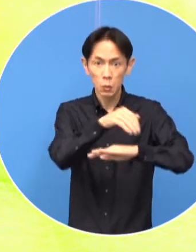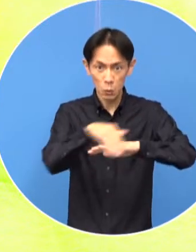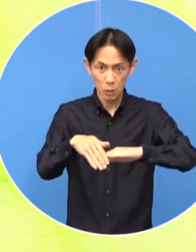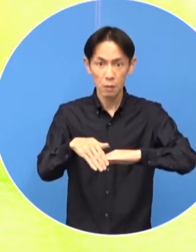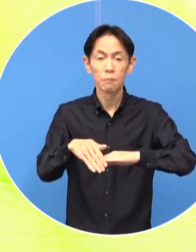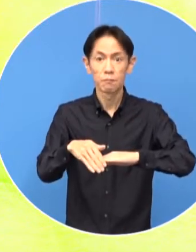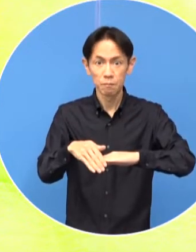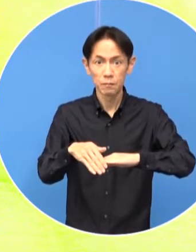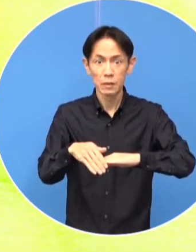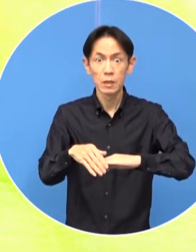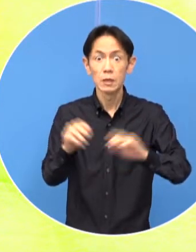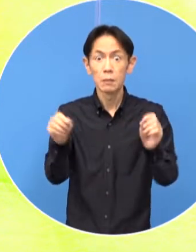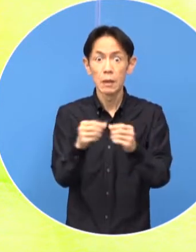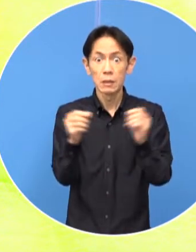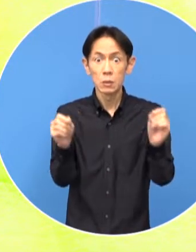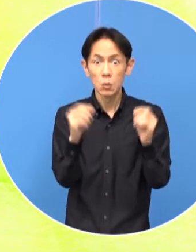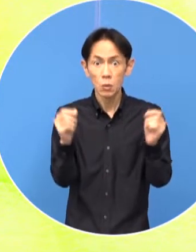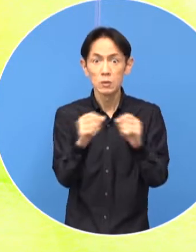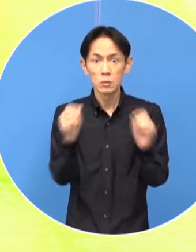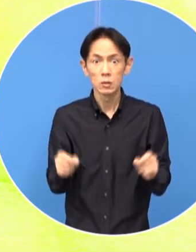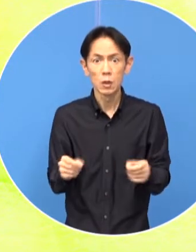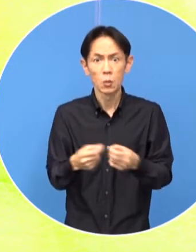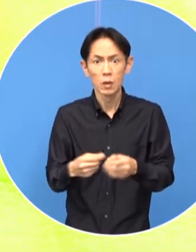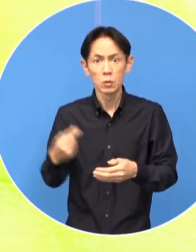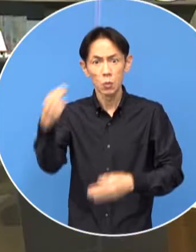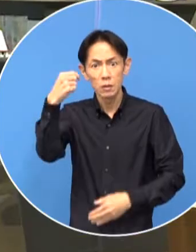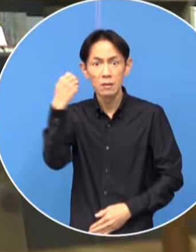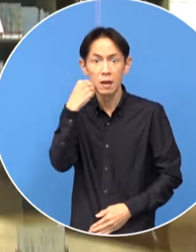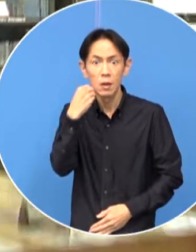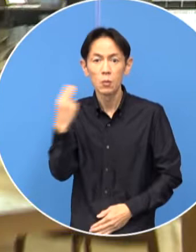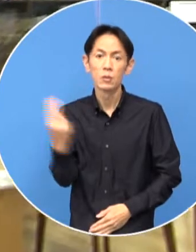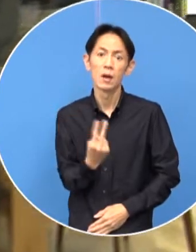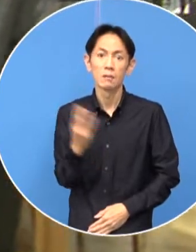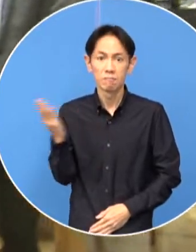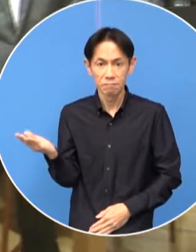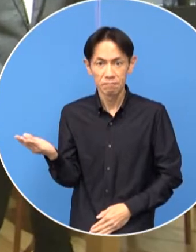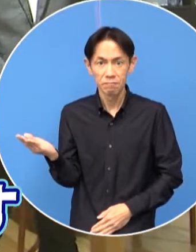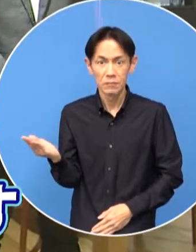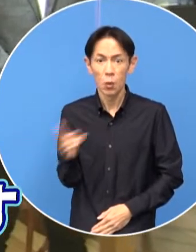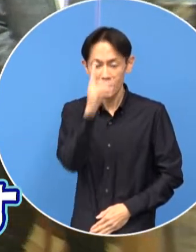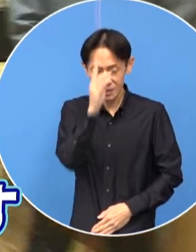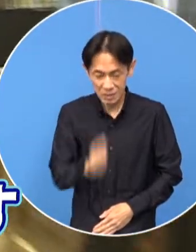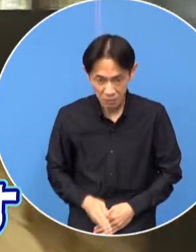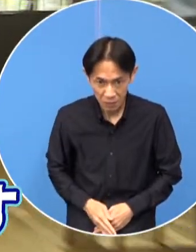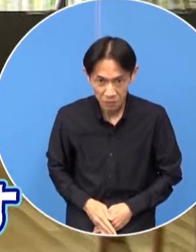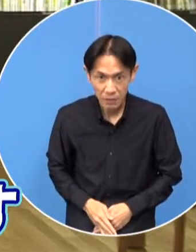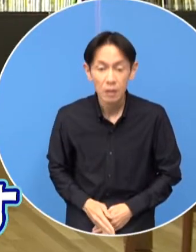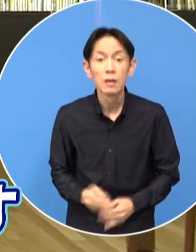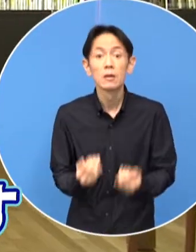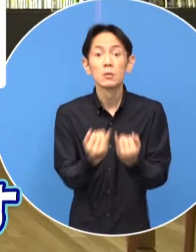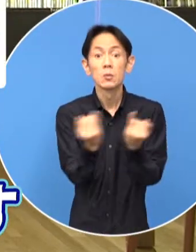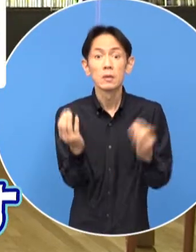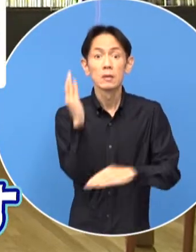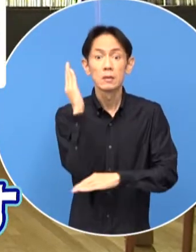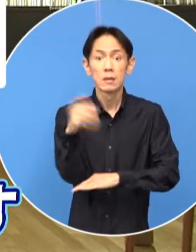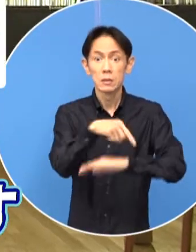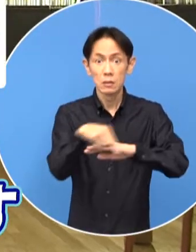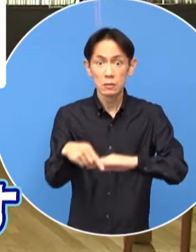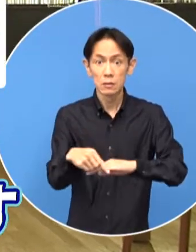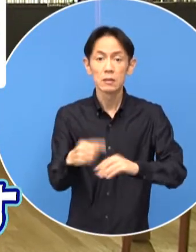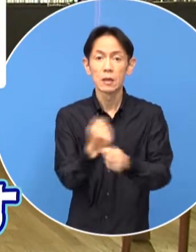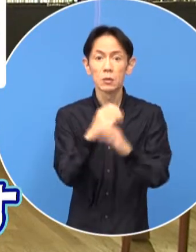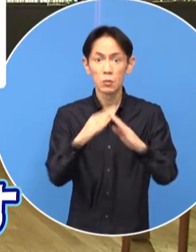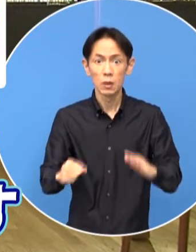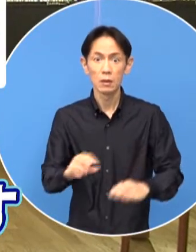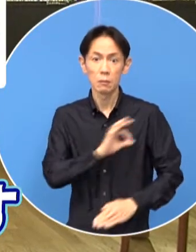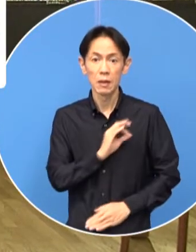されています。イベントについて詳しく教えてくださるのがこちらのお二人です。 こんにちは、鹿児島女性政策研究会の